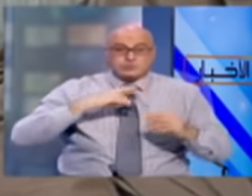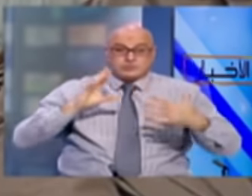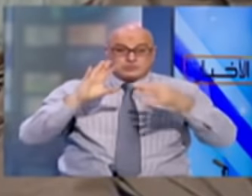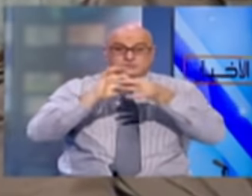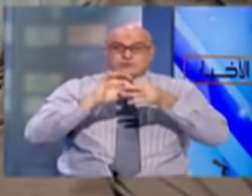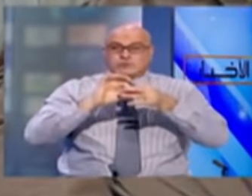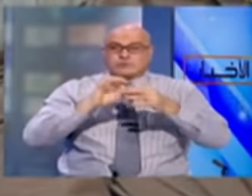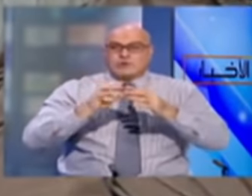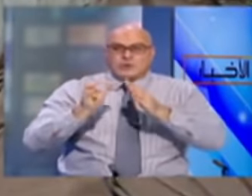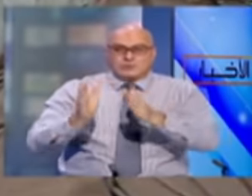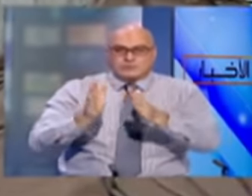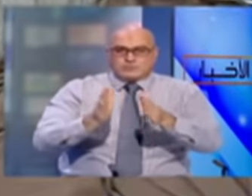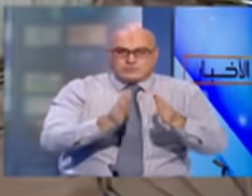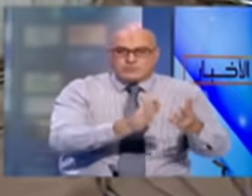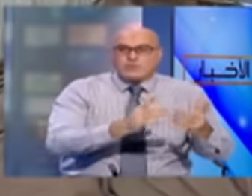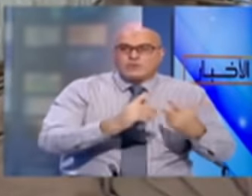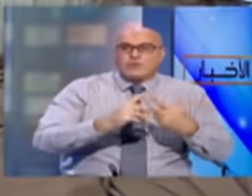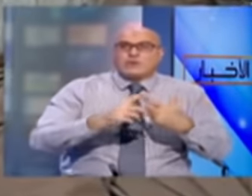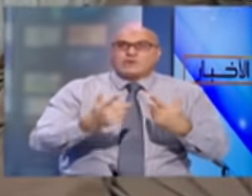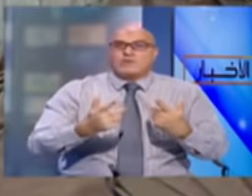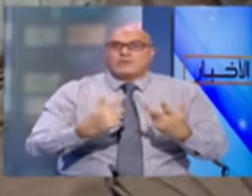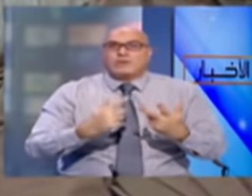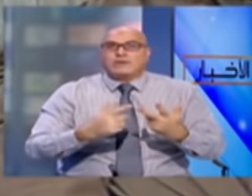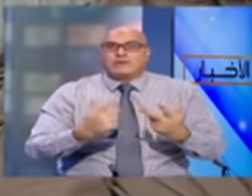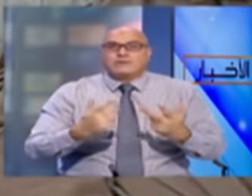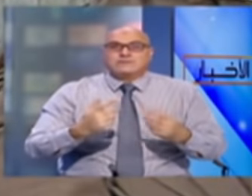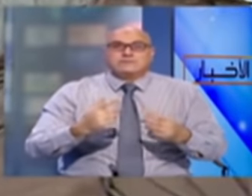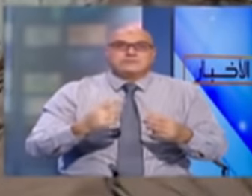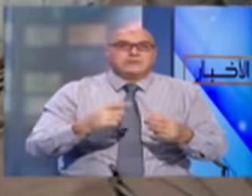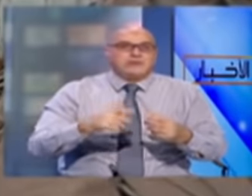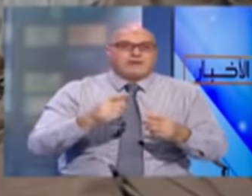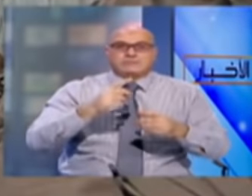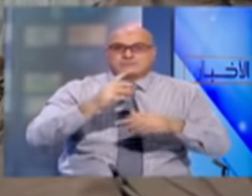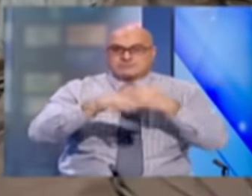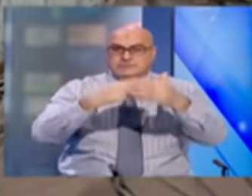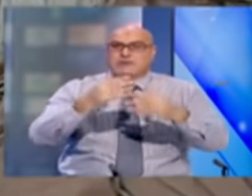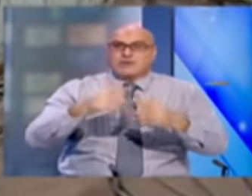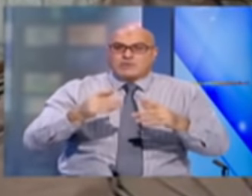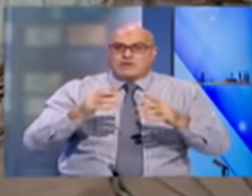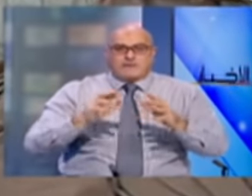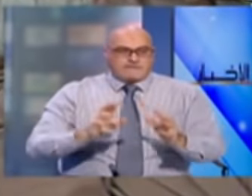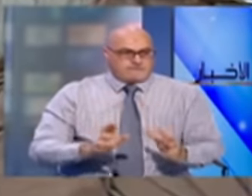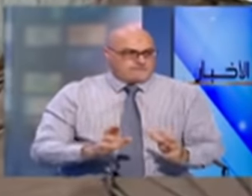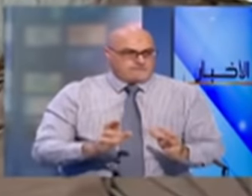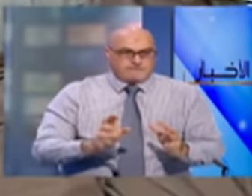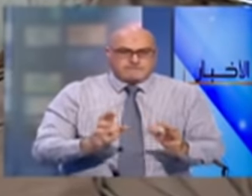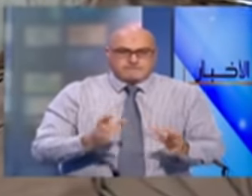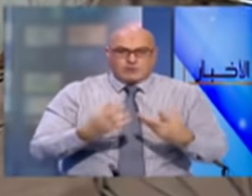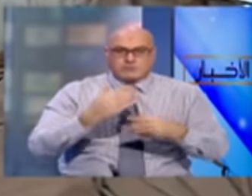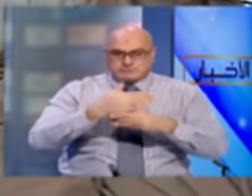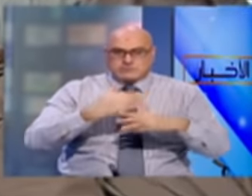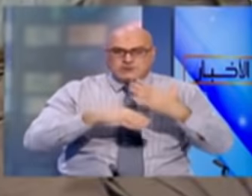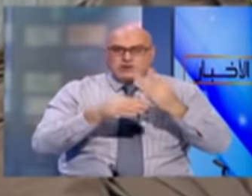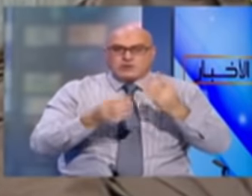بهذه المراحل التي لا بد منها حتى نجدد الهيئات، نجدد الهياكل وتنطلق